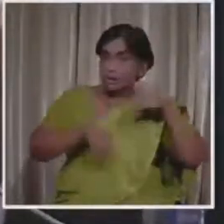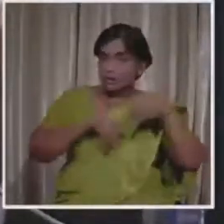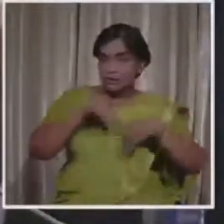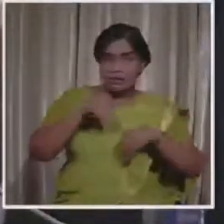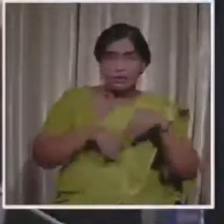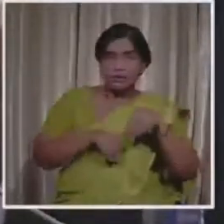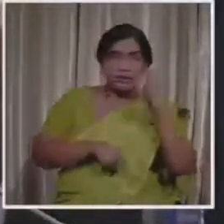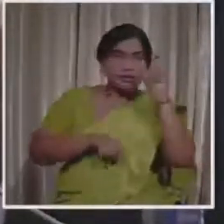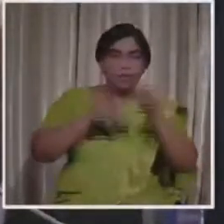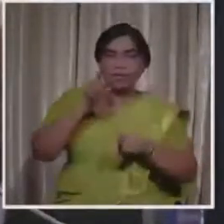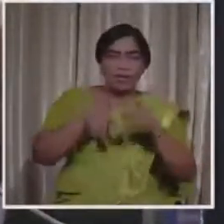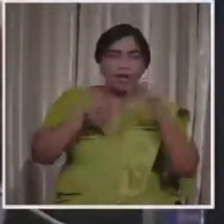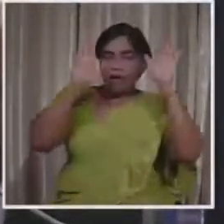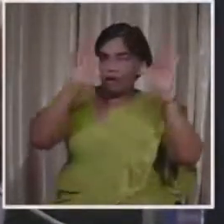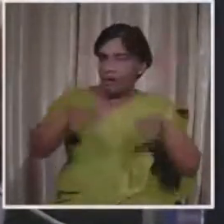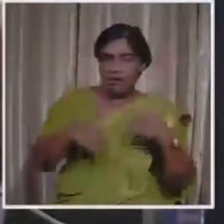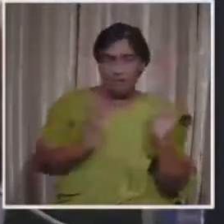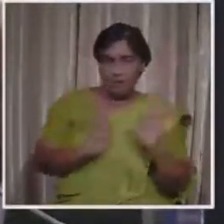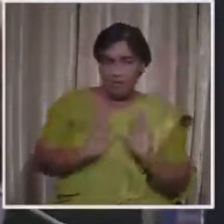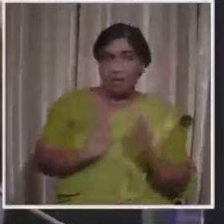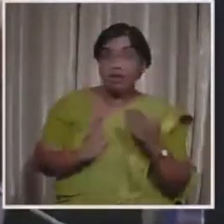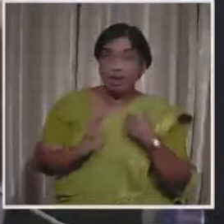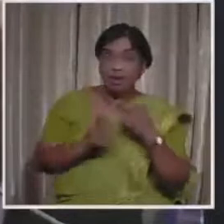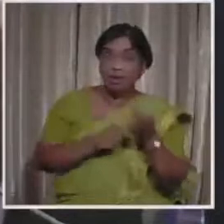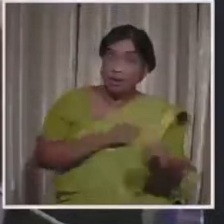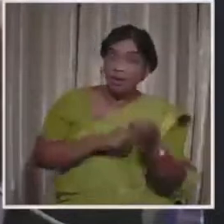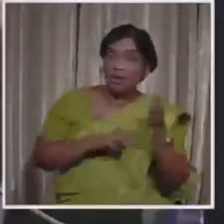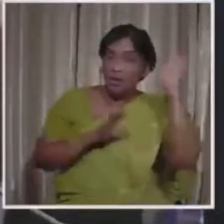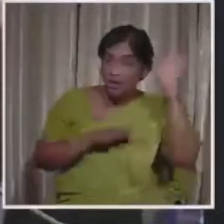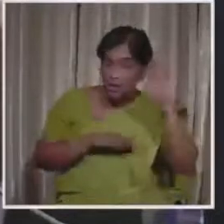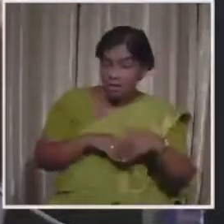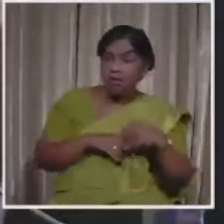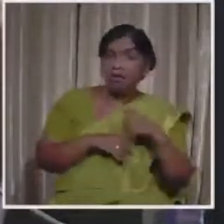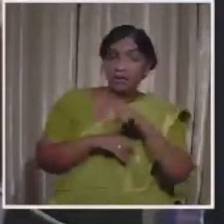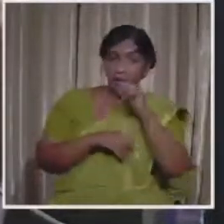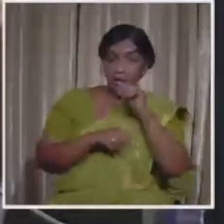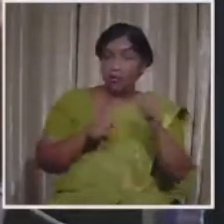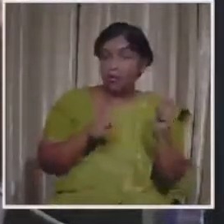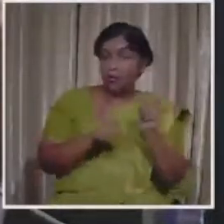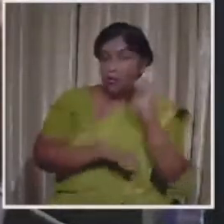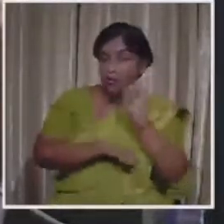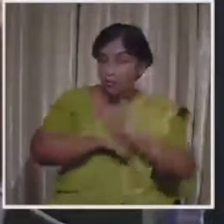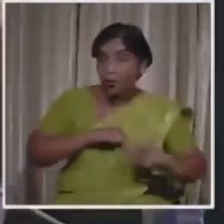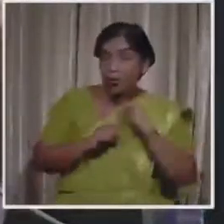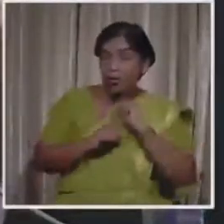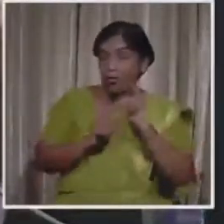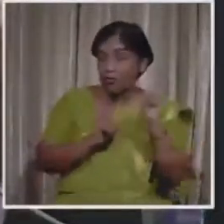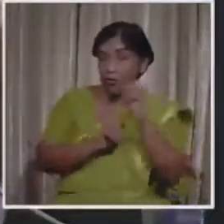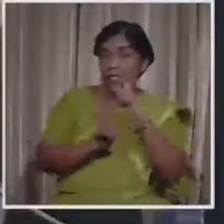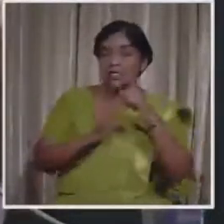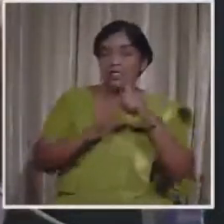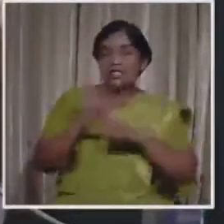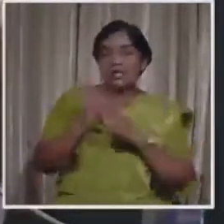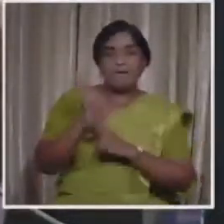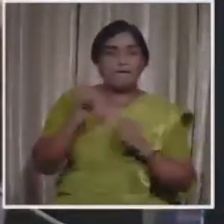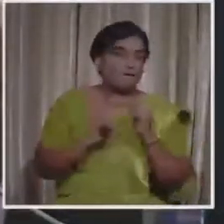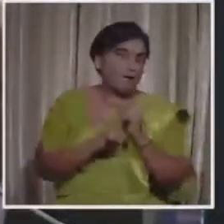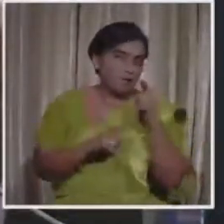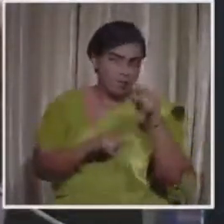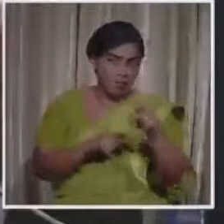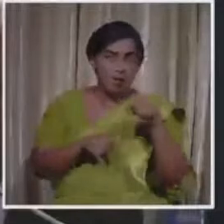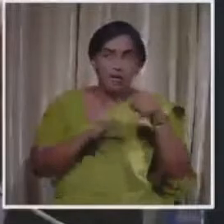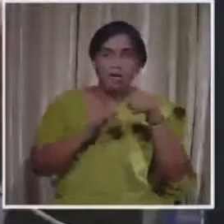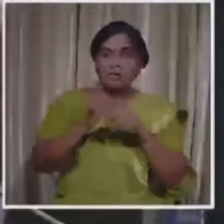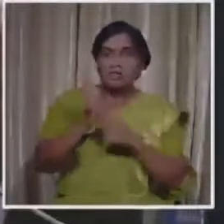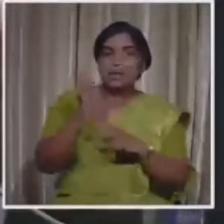කිසිම සමාජිකයෙක් ආවේ නැහැ. මගේ ගෙදරට ප්‍රහාර එල්ල කරන්න සම්පූර්ණ සැලසුම් කරේ ජනතා විමුක්ති පෙරමුණ. මං අද මෙතන ජනතා